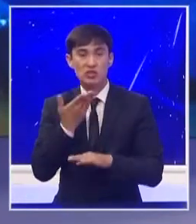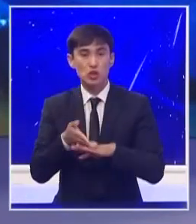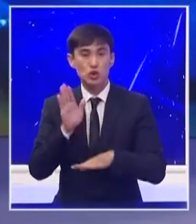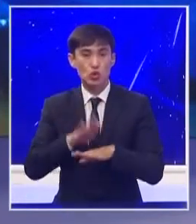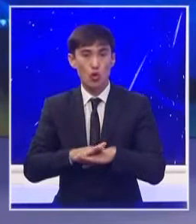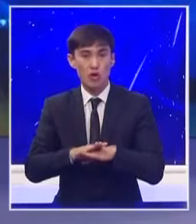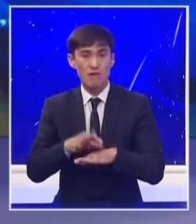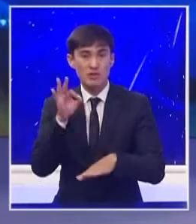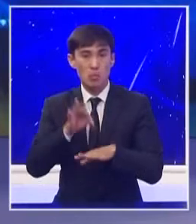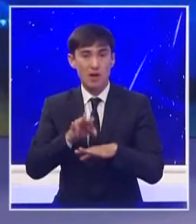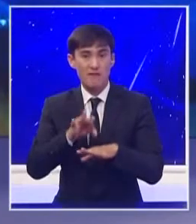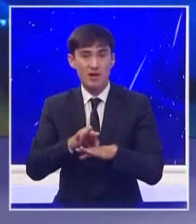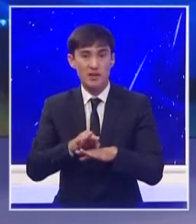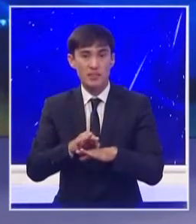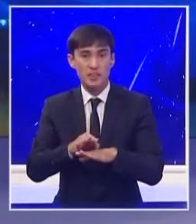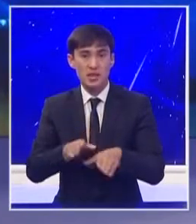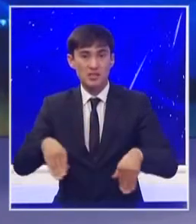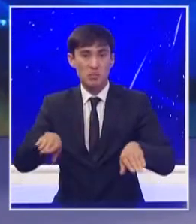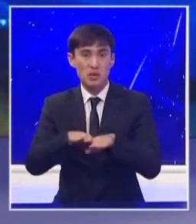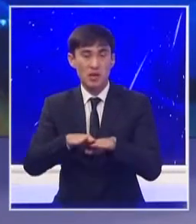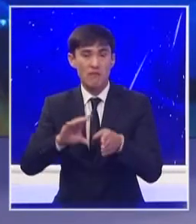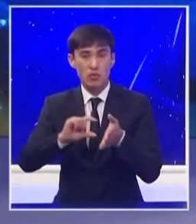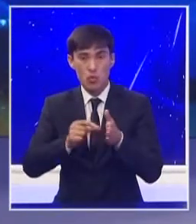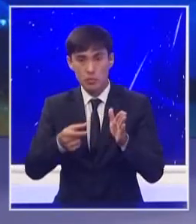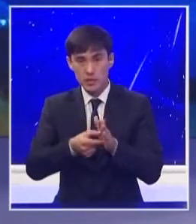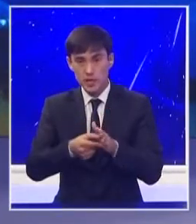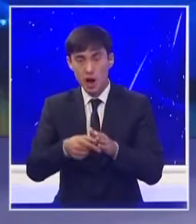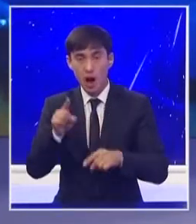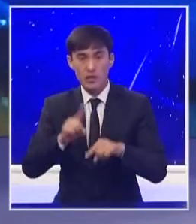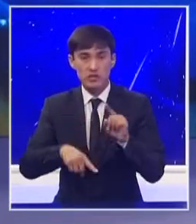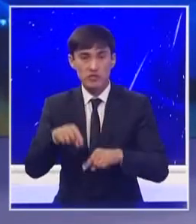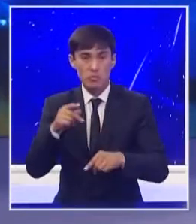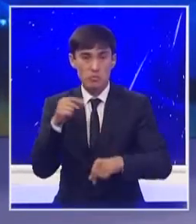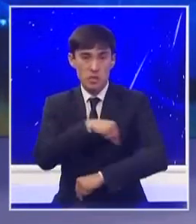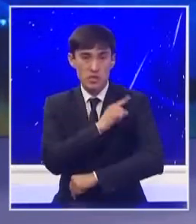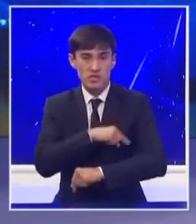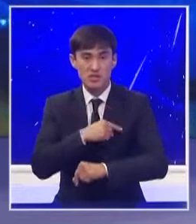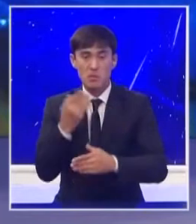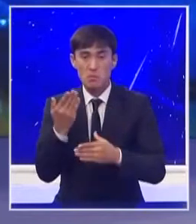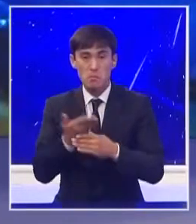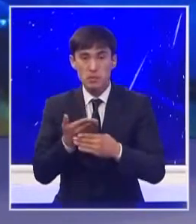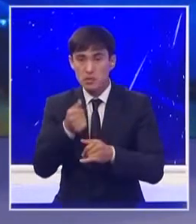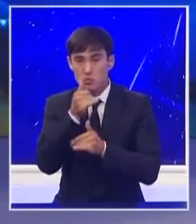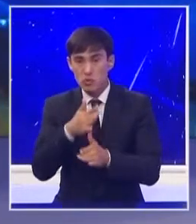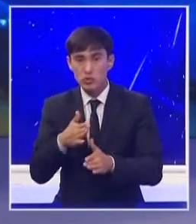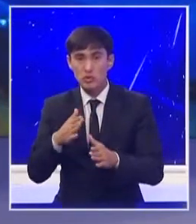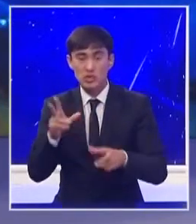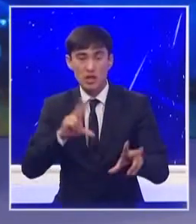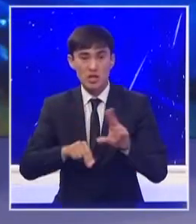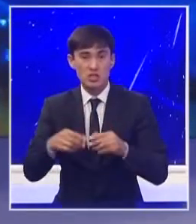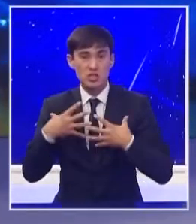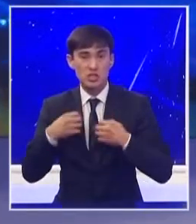тяжелого прогрессирующего заболевания заперта в четырех стенах дома. Отечественная медицина в ее случае бессильна. Надежду на исцеление дают